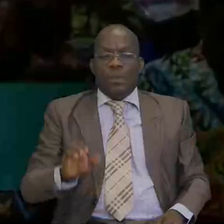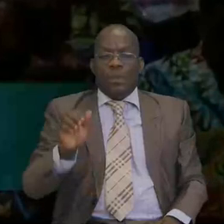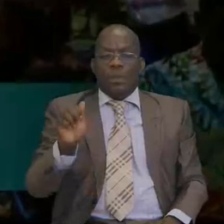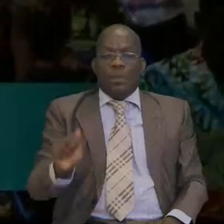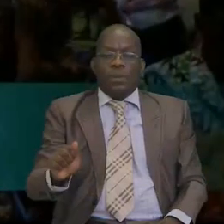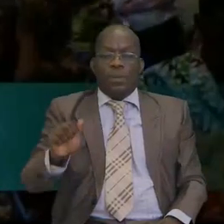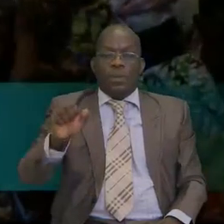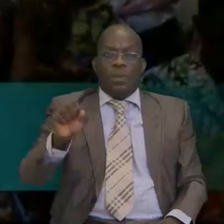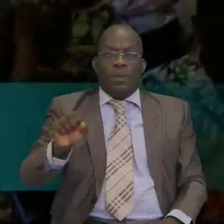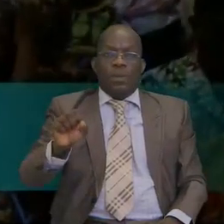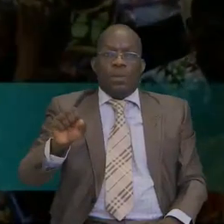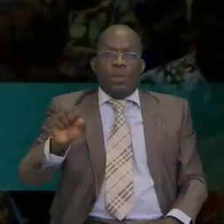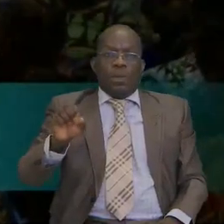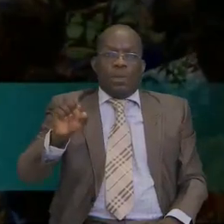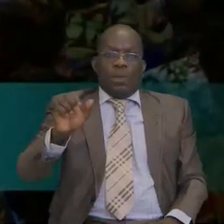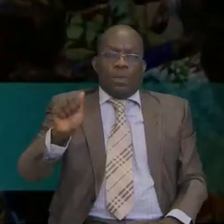Actes chapitre 4,